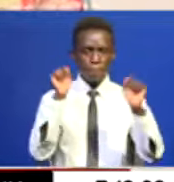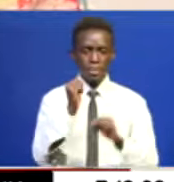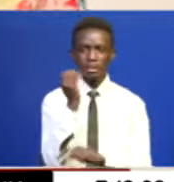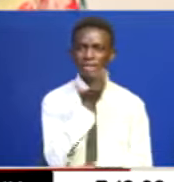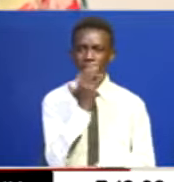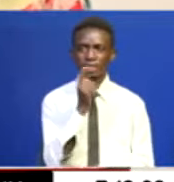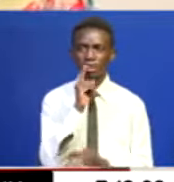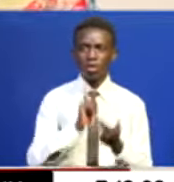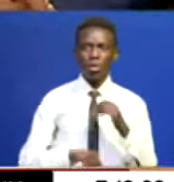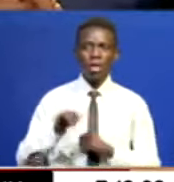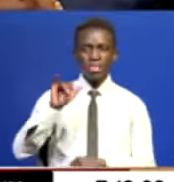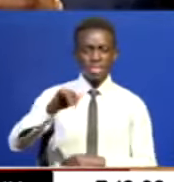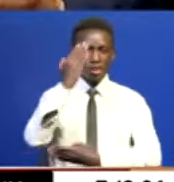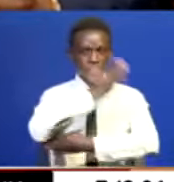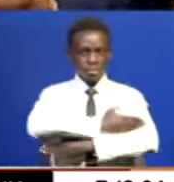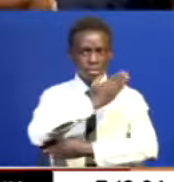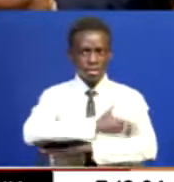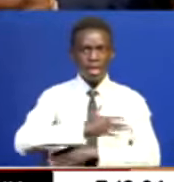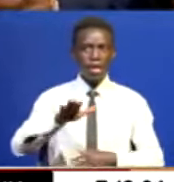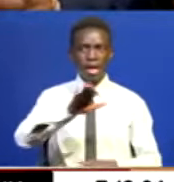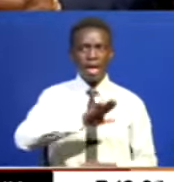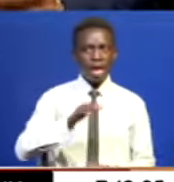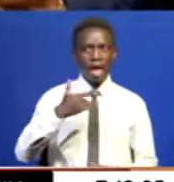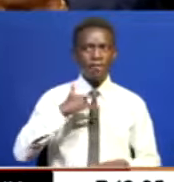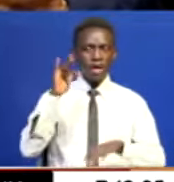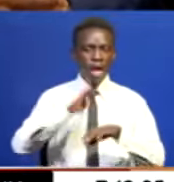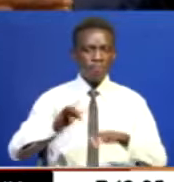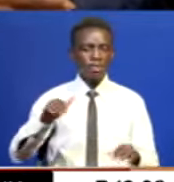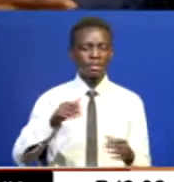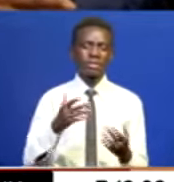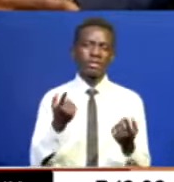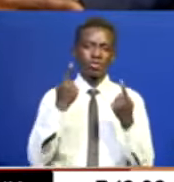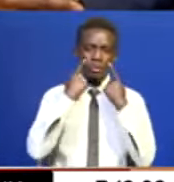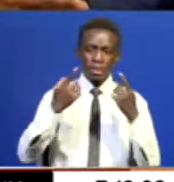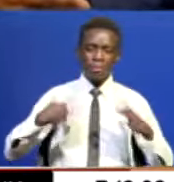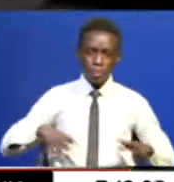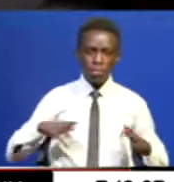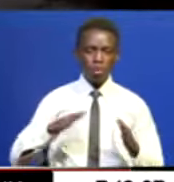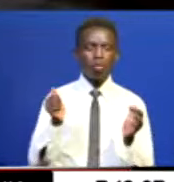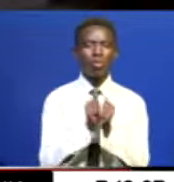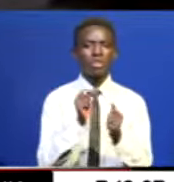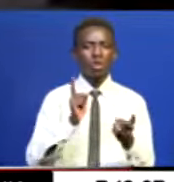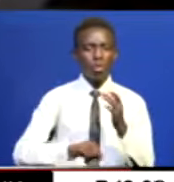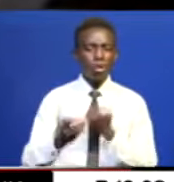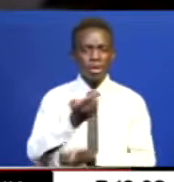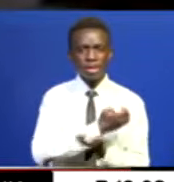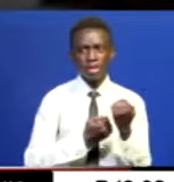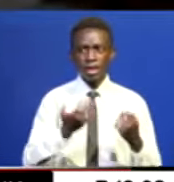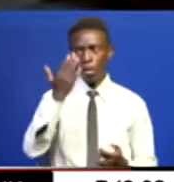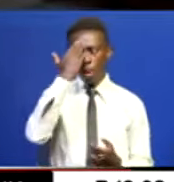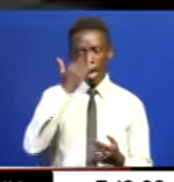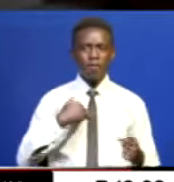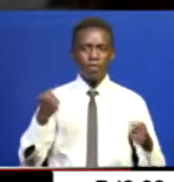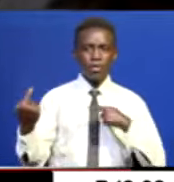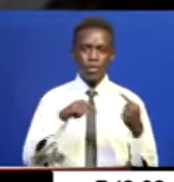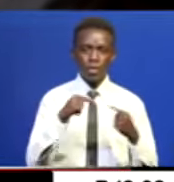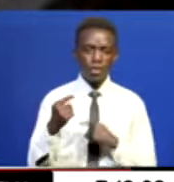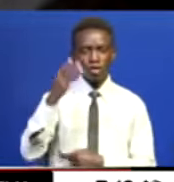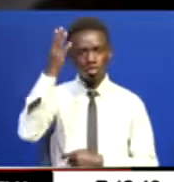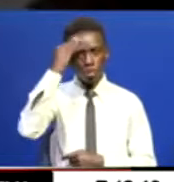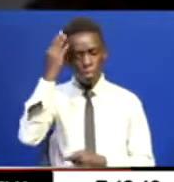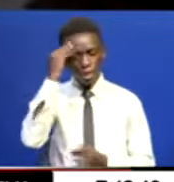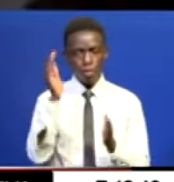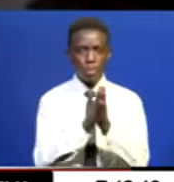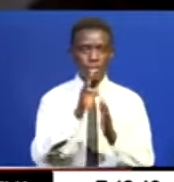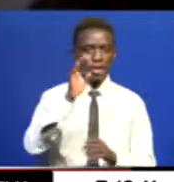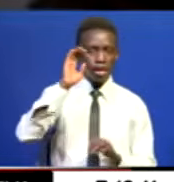la mpakani liliathirika pakubwa kijamii na kiuchumi kutokana na mizozo nchini Somalia na Ethiopia, huku